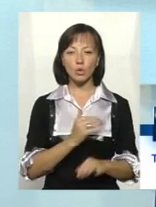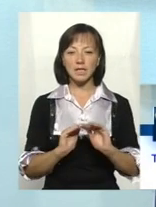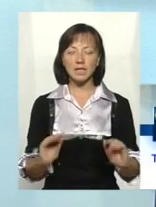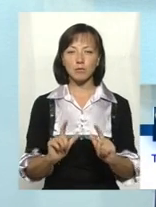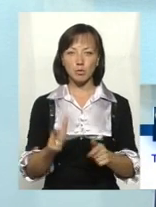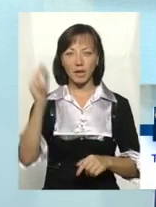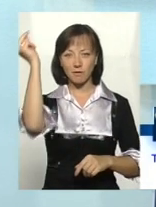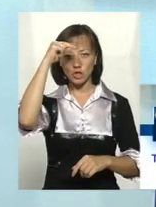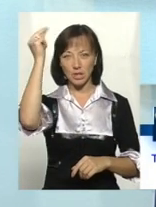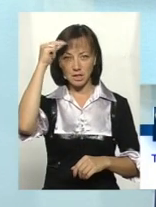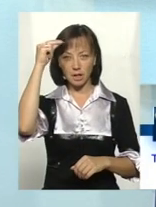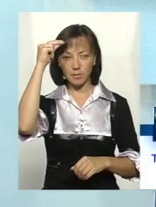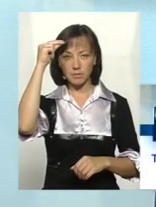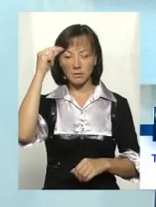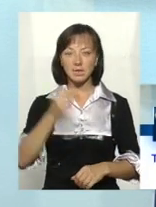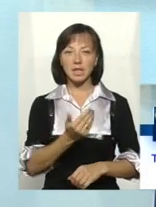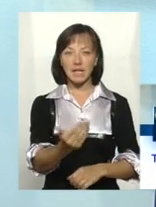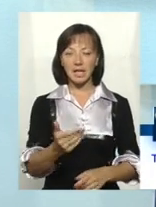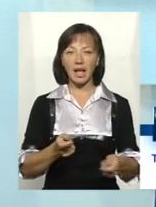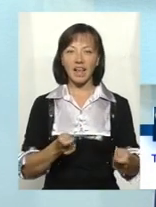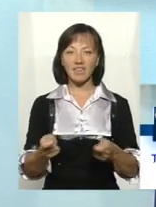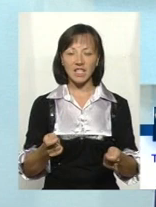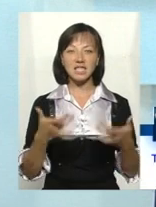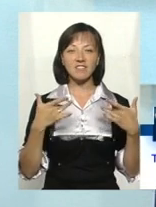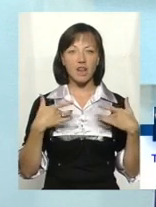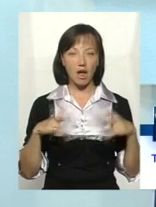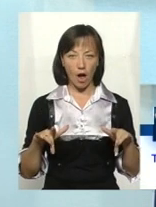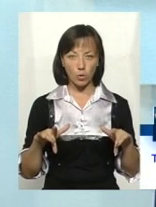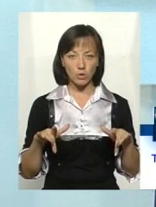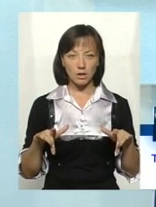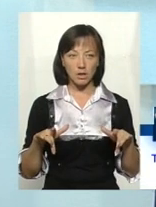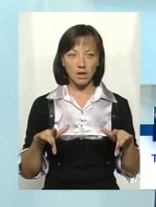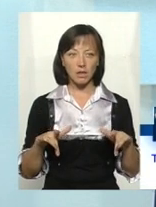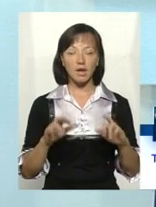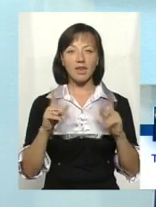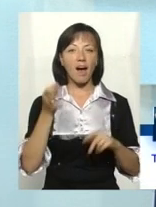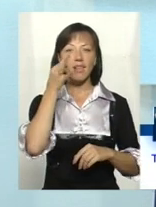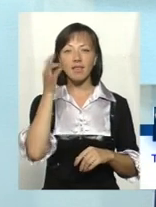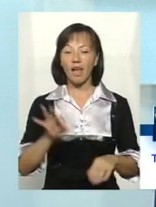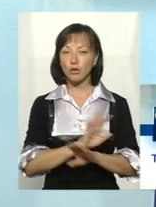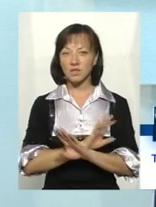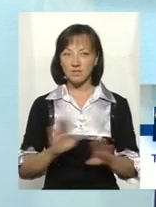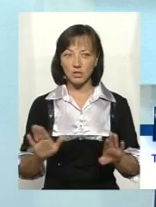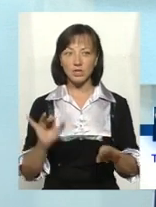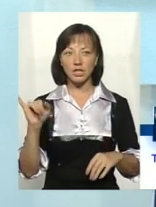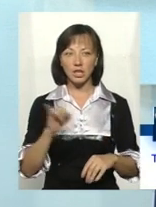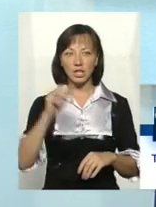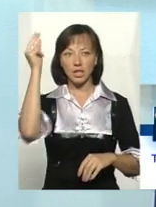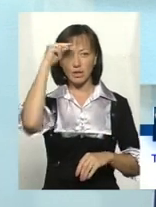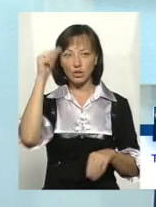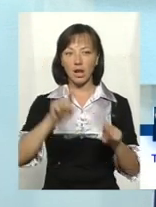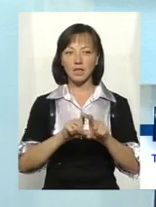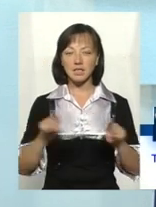поступати, вчитися, їхніх керівників звільняють як недосвідчених? І навчальні